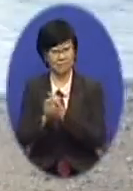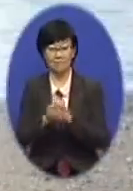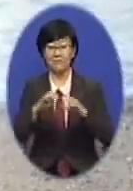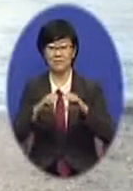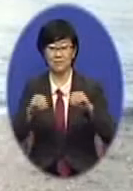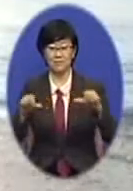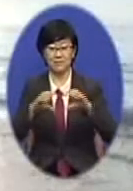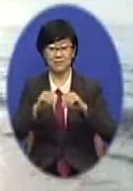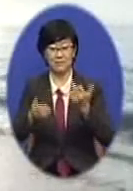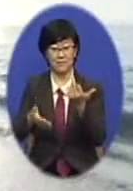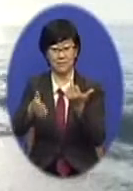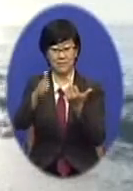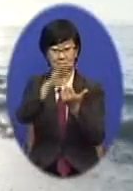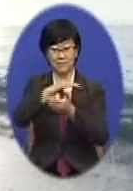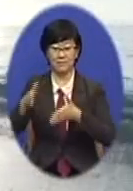푸른 땅